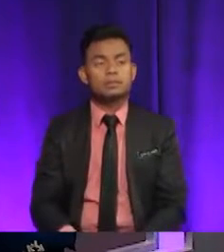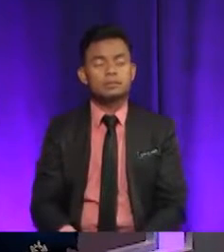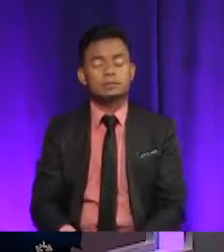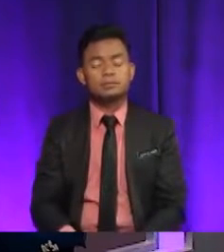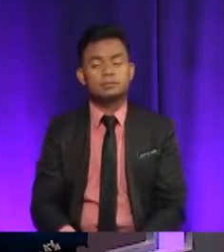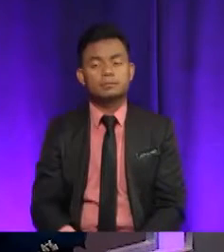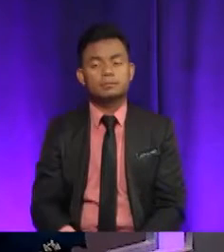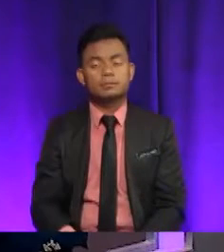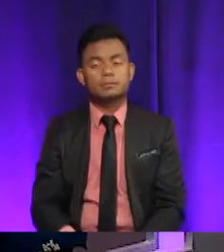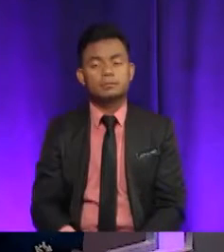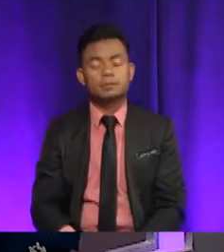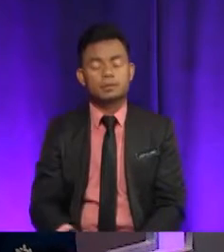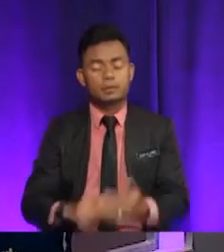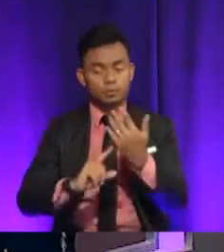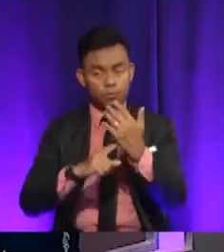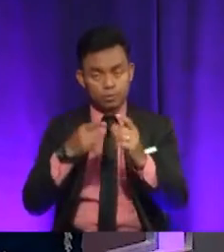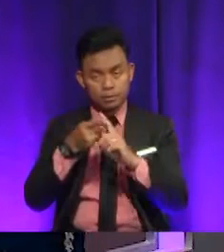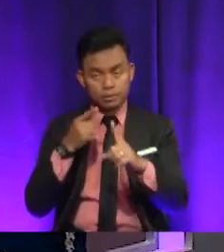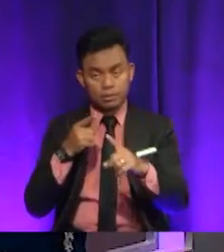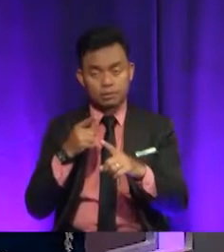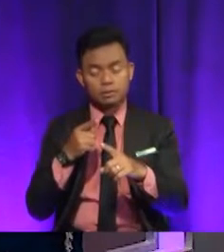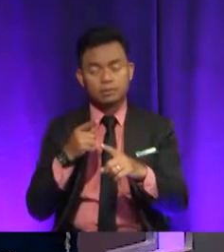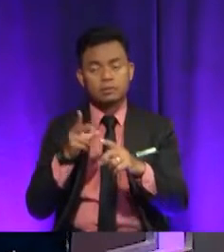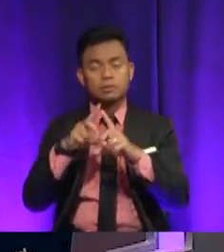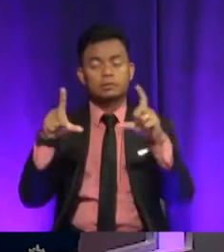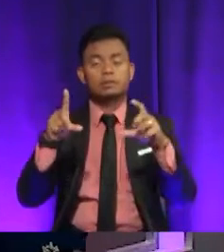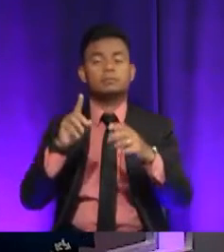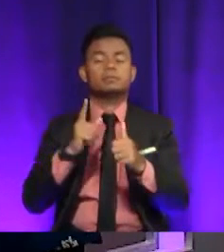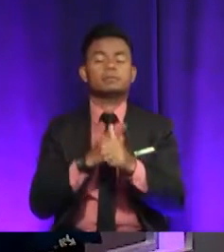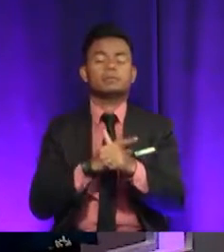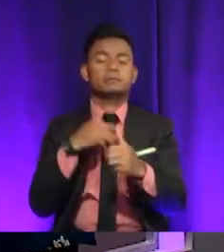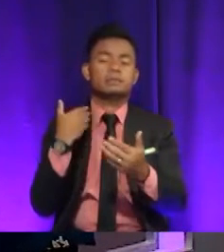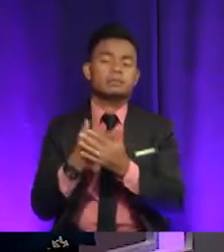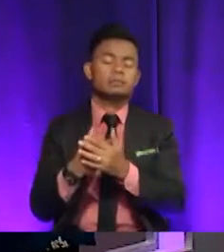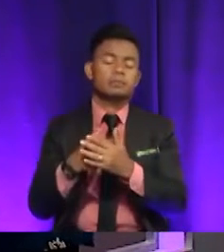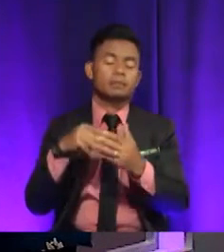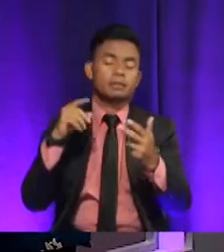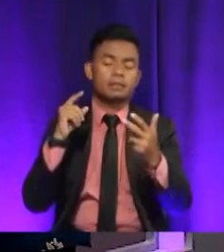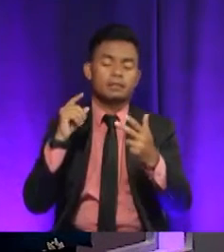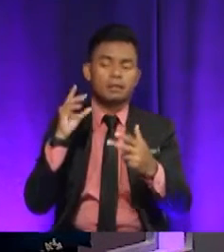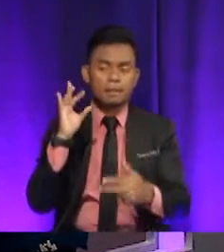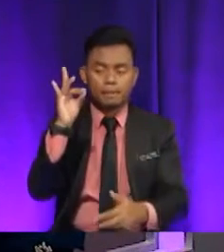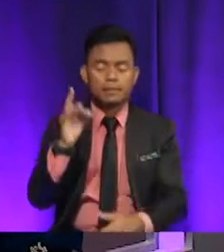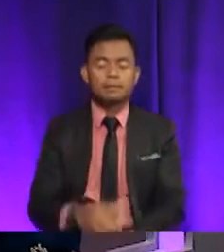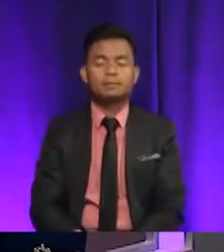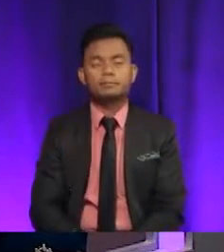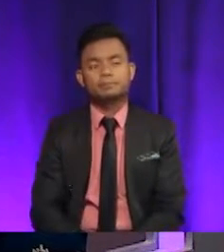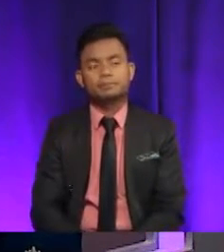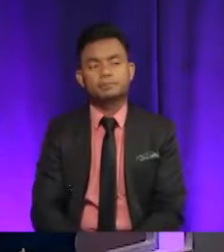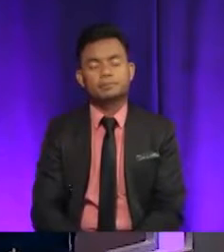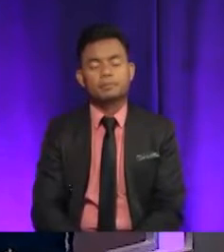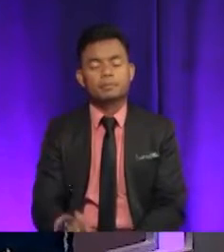pada rangka yang ke-8 Oke kemudian kita kupaskan lagi kepribadian unggul pada watak menteri